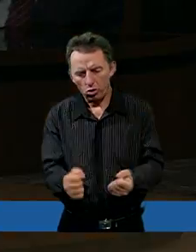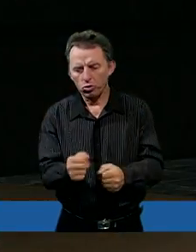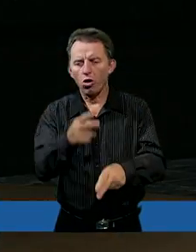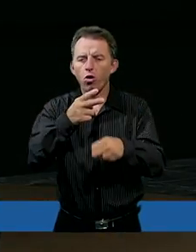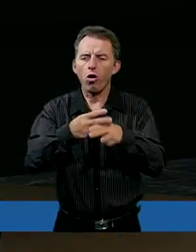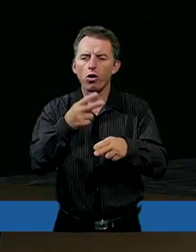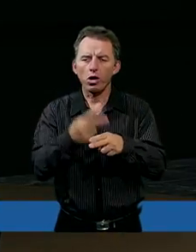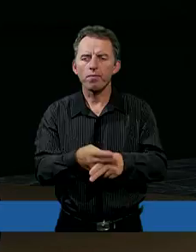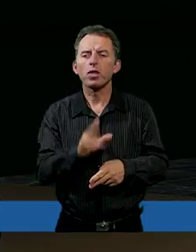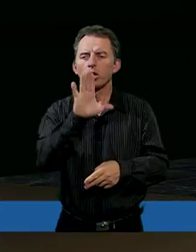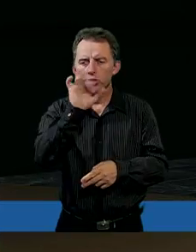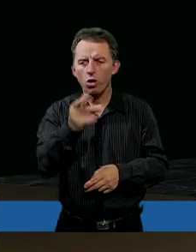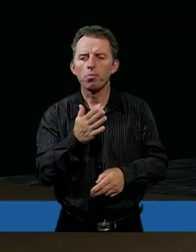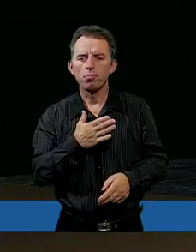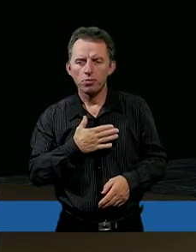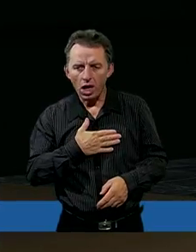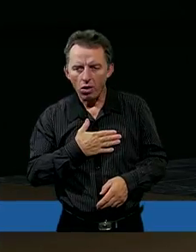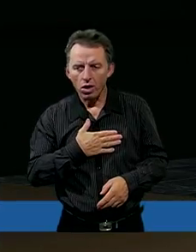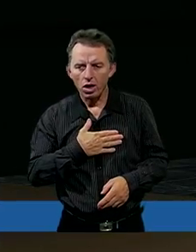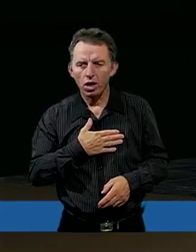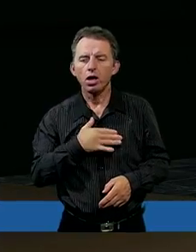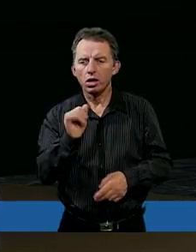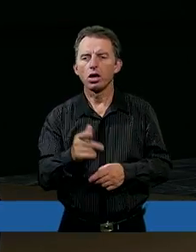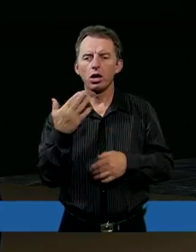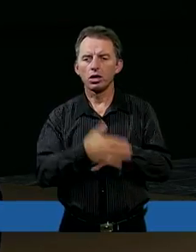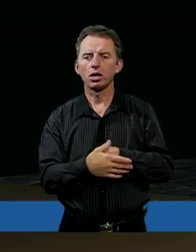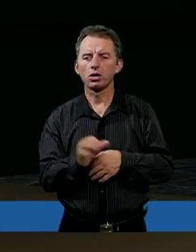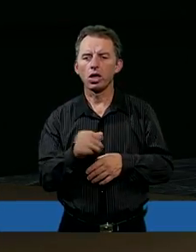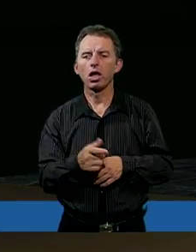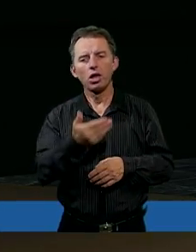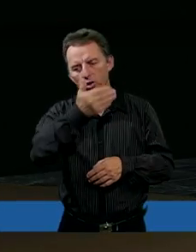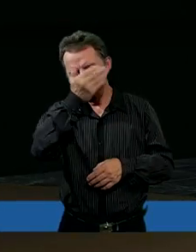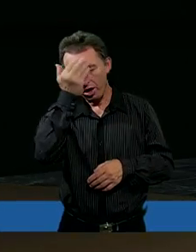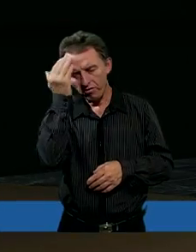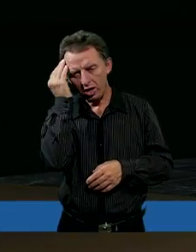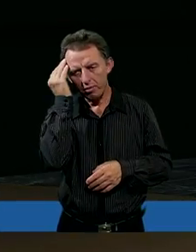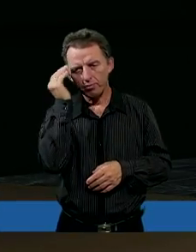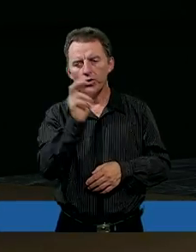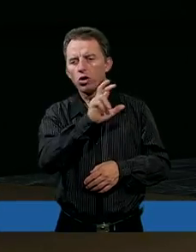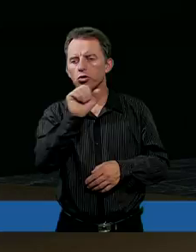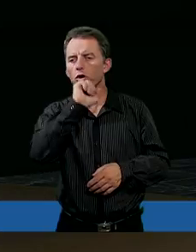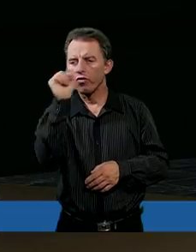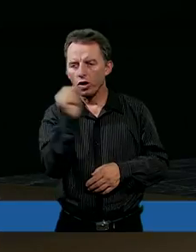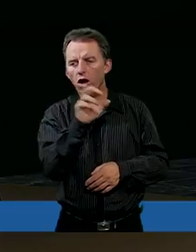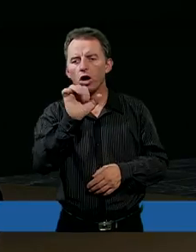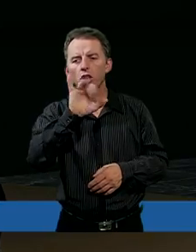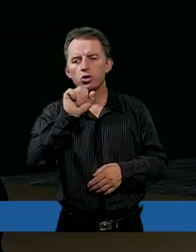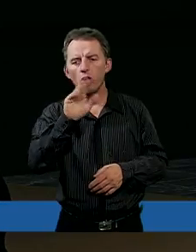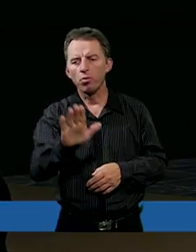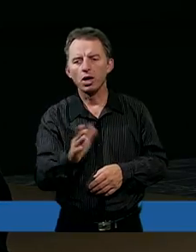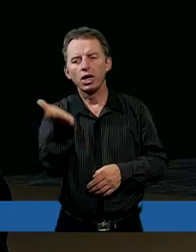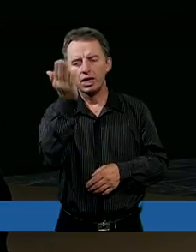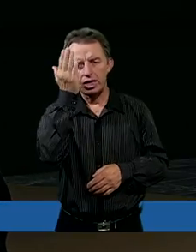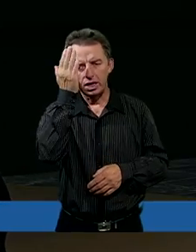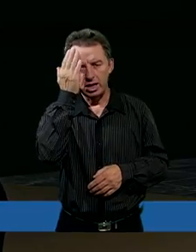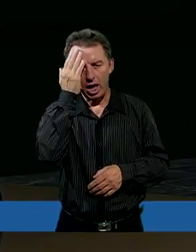to Job miałby konkretnego adresata. Ale my nie wiemy, czy w ogóle Job